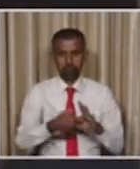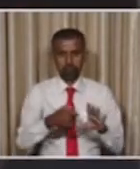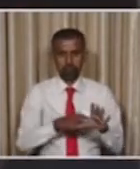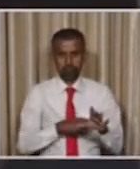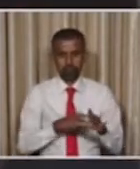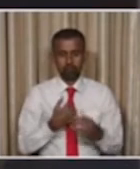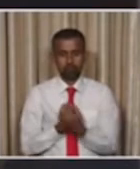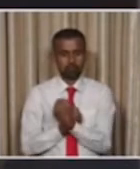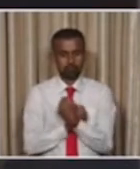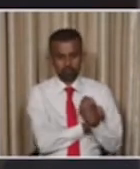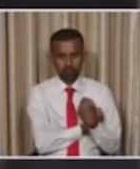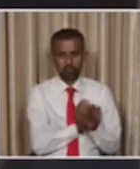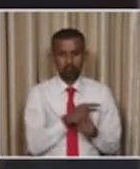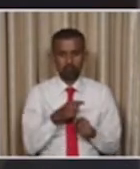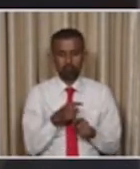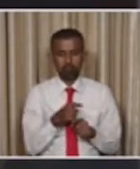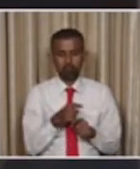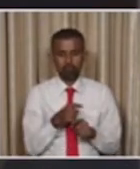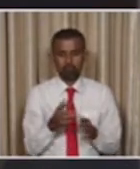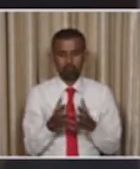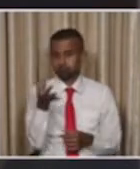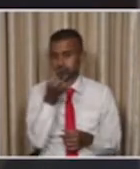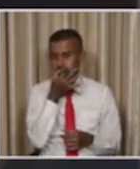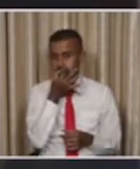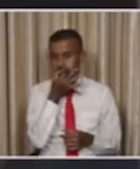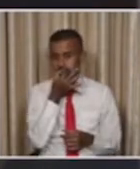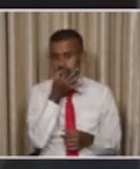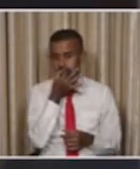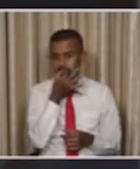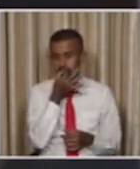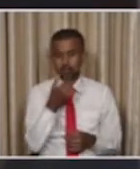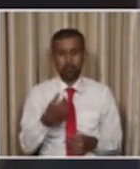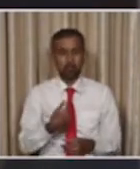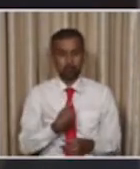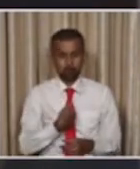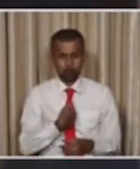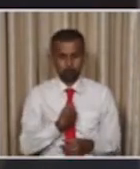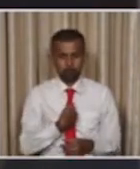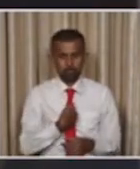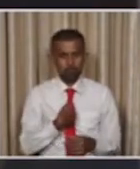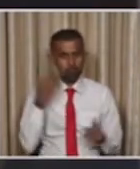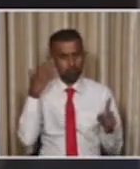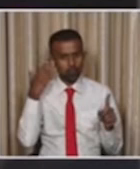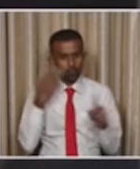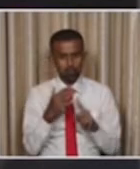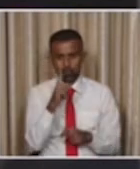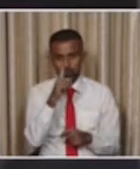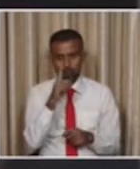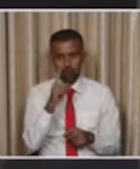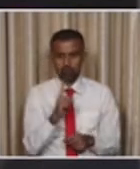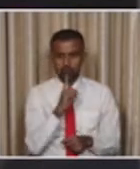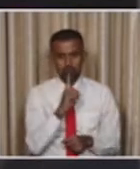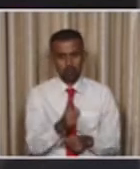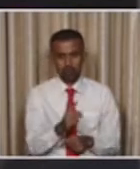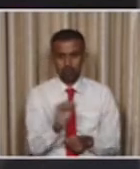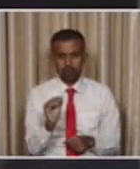මං හිරේ දාන වරදක් කරා කියලා. දැන් මේක ලොකු චෝදනාවක්. ඒ නිසා මම මේ සම්බන්ධයෙන් එක දෙයක් කියන්නම්.